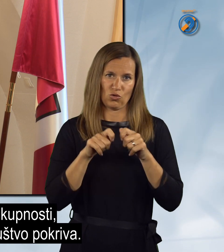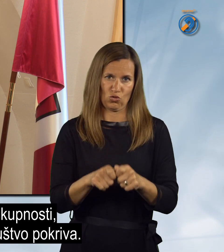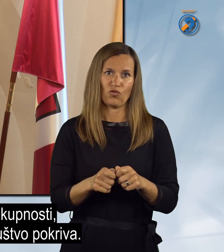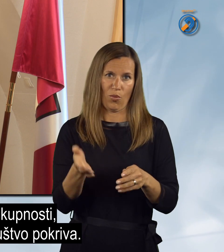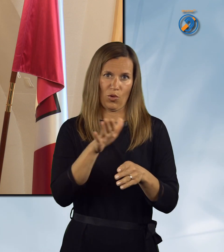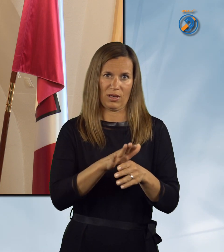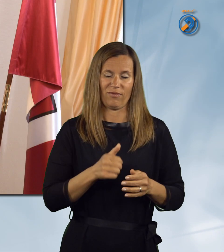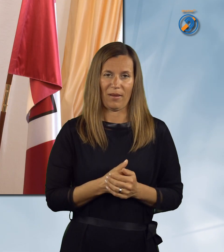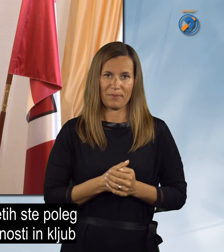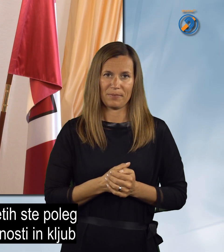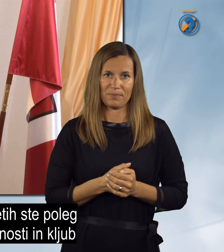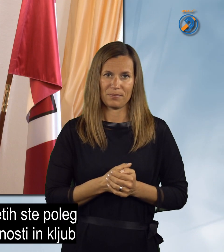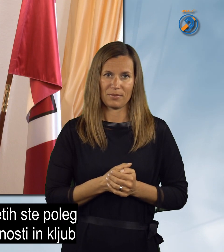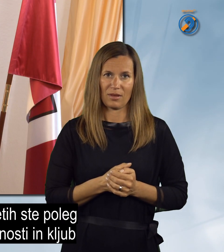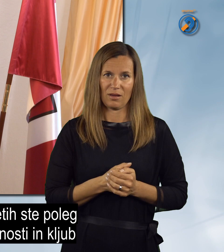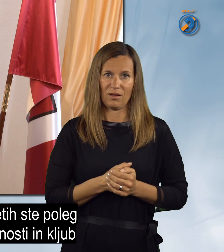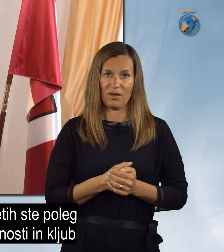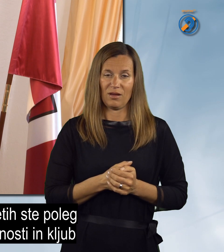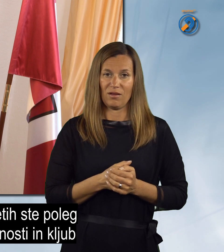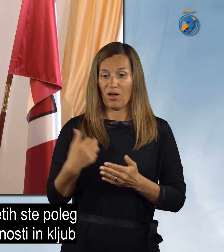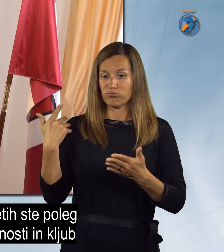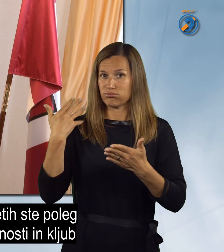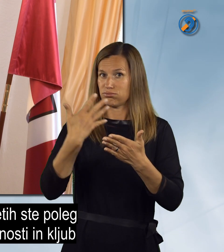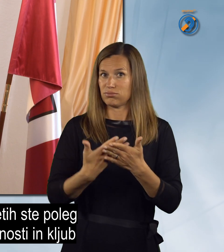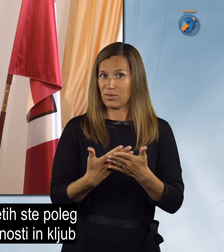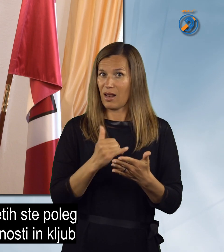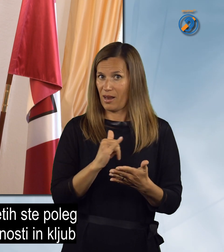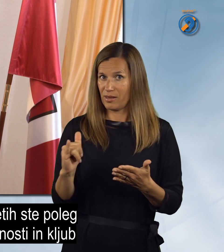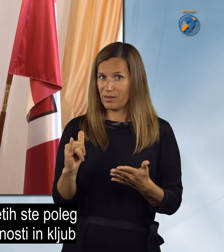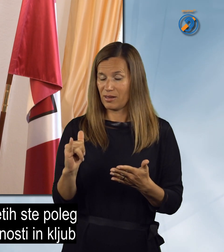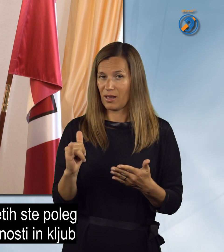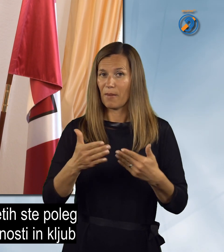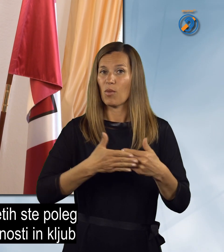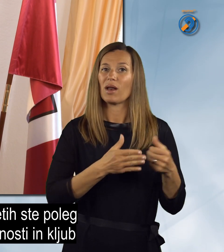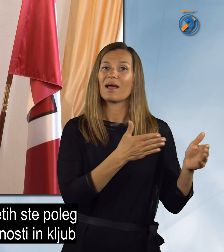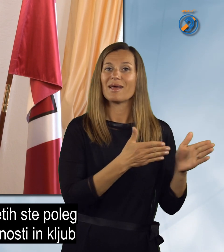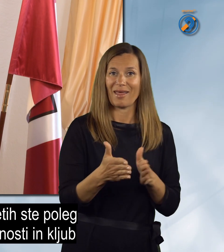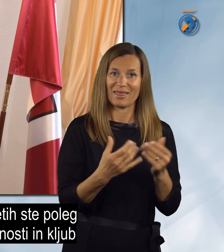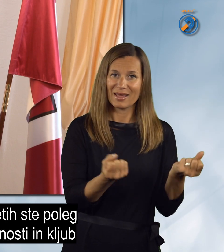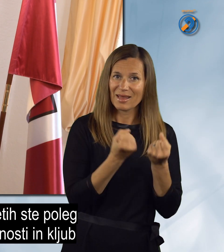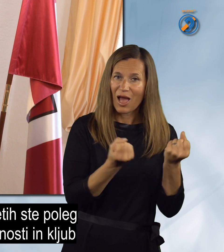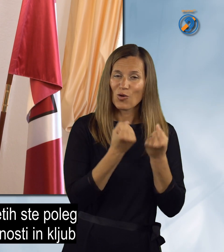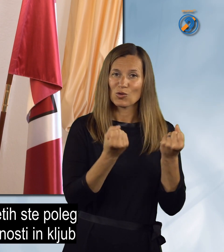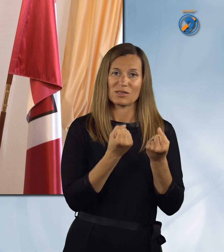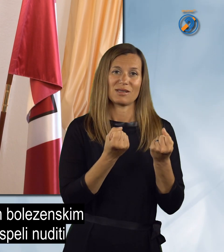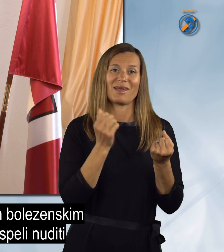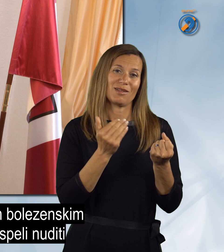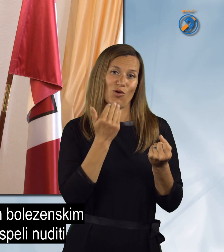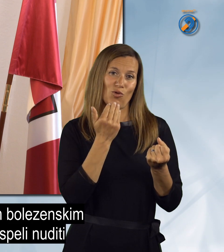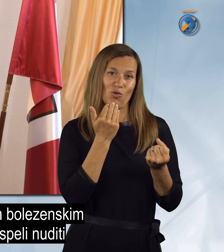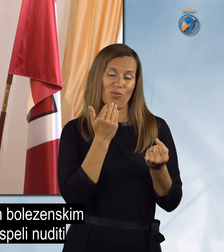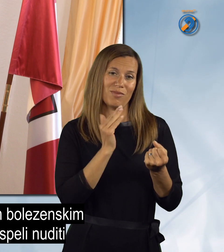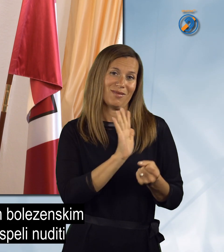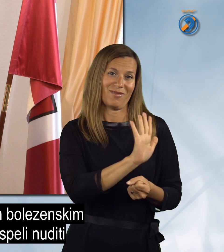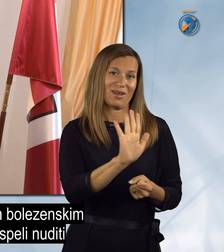društvo pokriva. V vseh teh letih ste poleg teh rednih dejavnosti in kljub